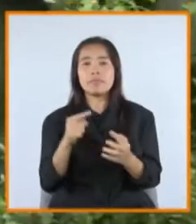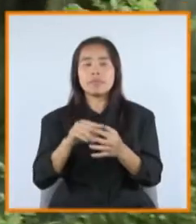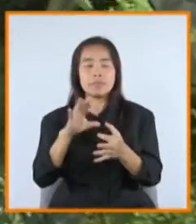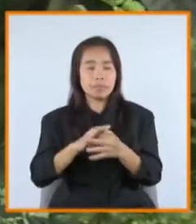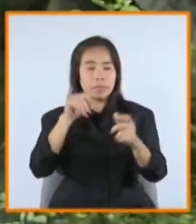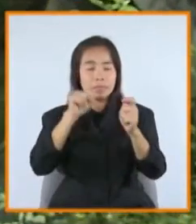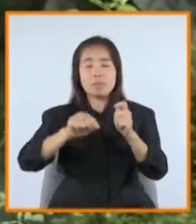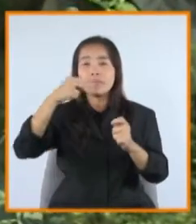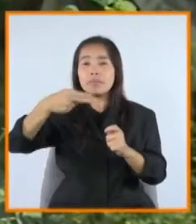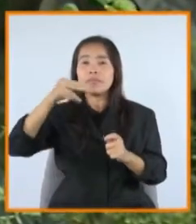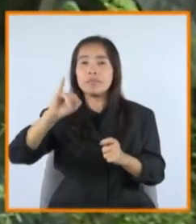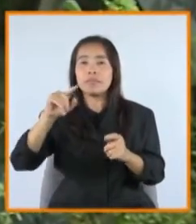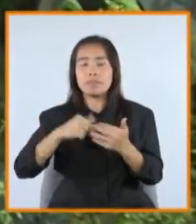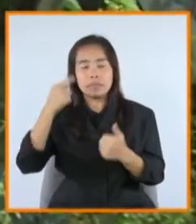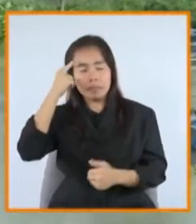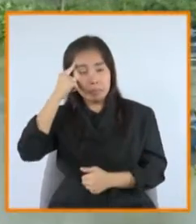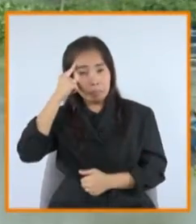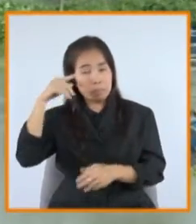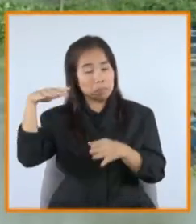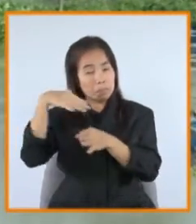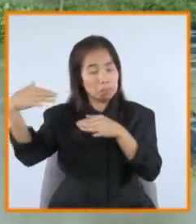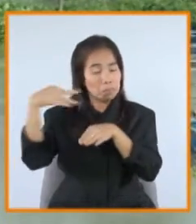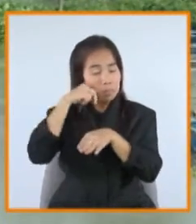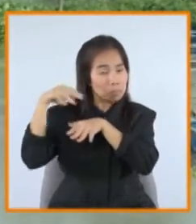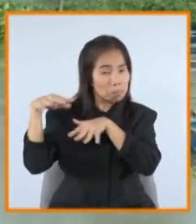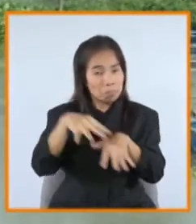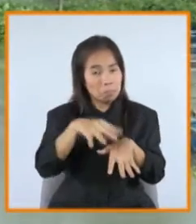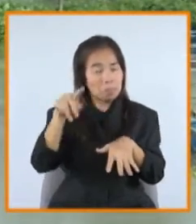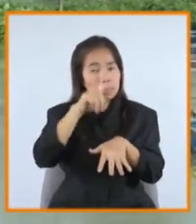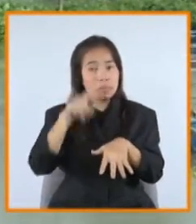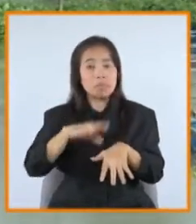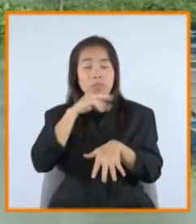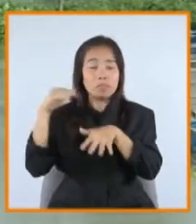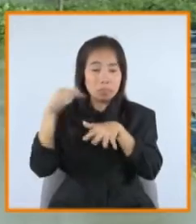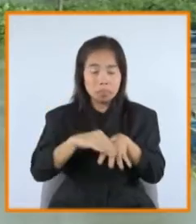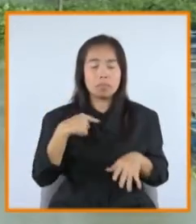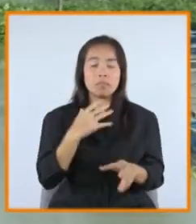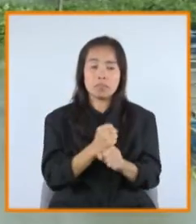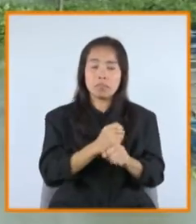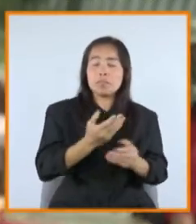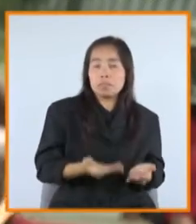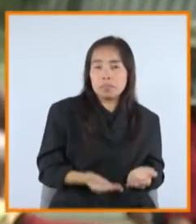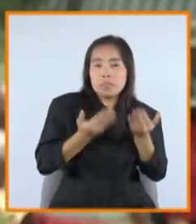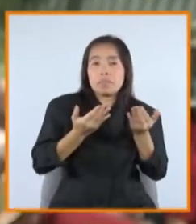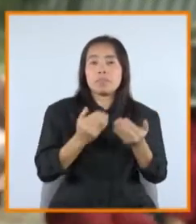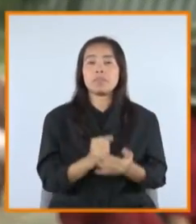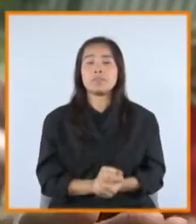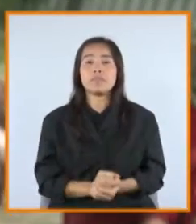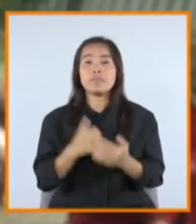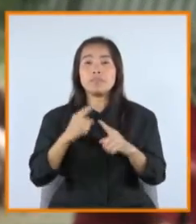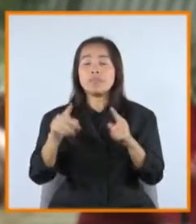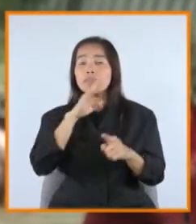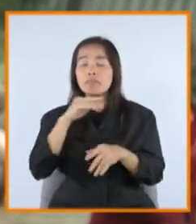ครับว่าน้ำจะมามากกว่านี้ไหมถ้ามากกว่านี้เราก็ต้องเสริมระดับถนนให้เพิ่มขึ้นให้สูงขึ้นนะครับแต่ถ้า